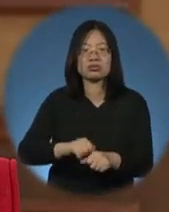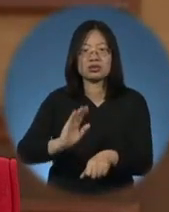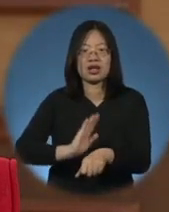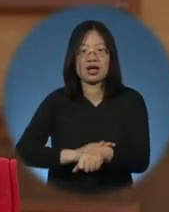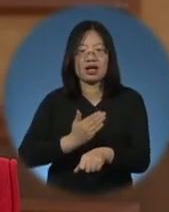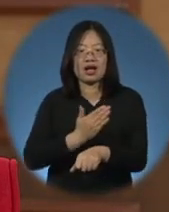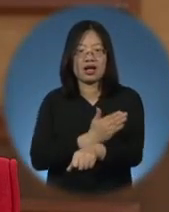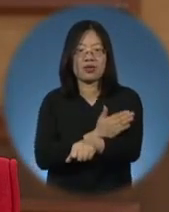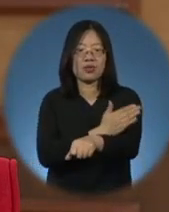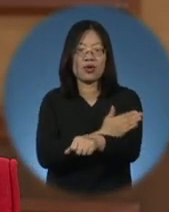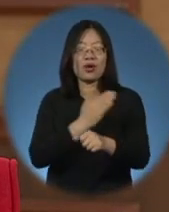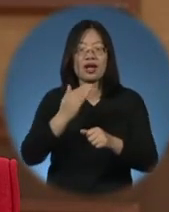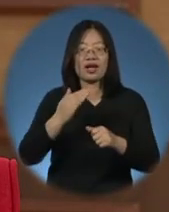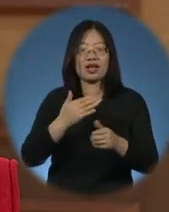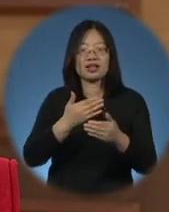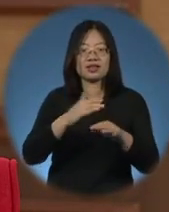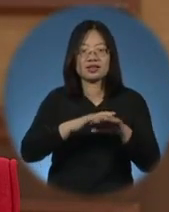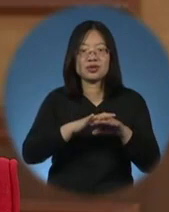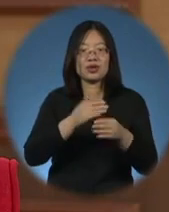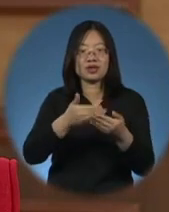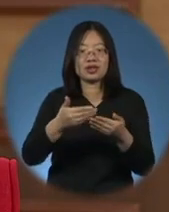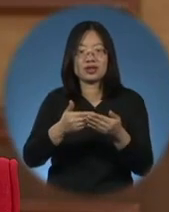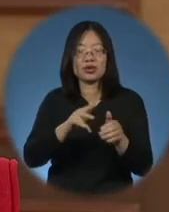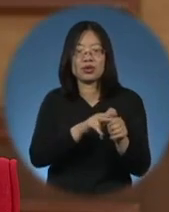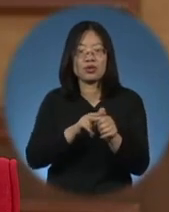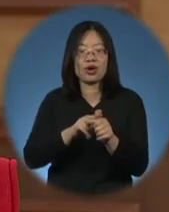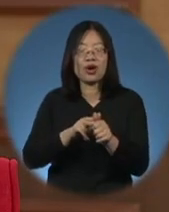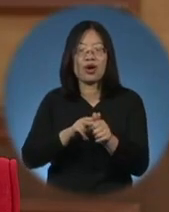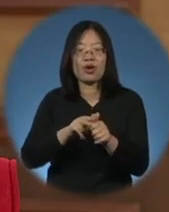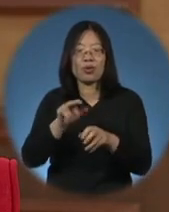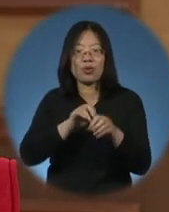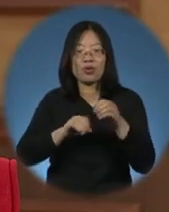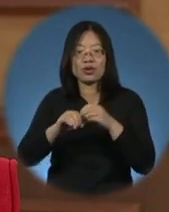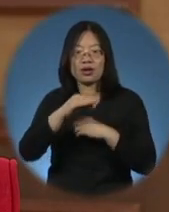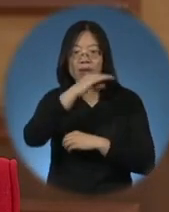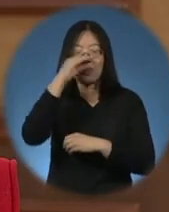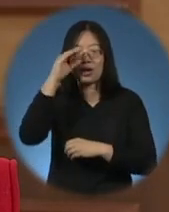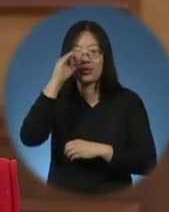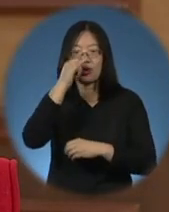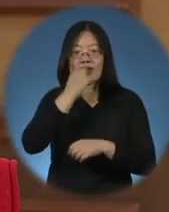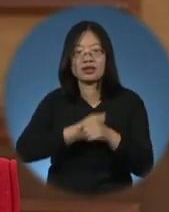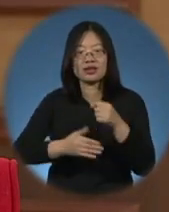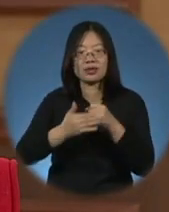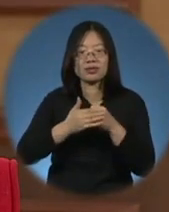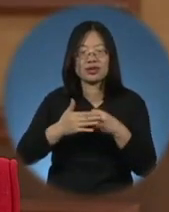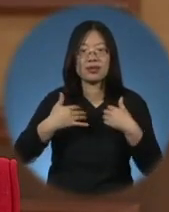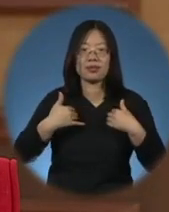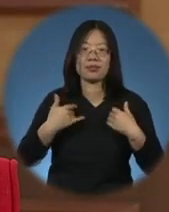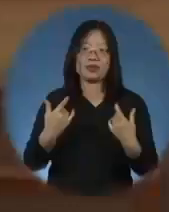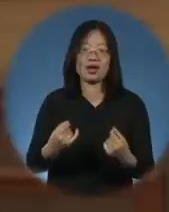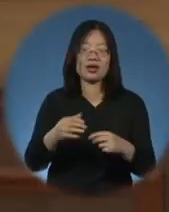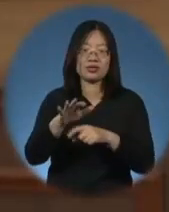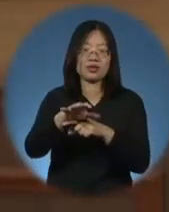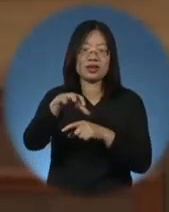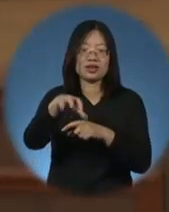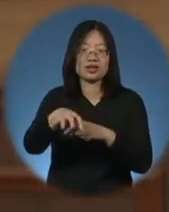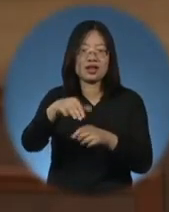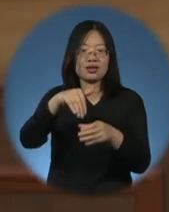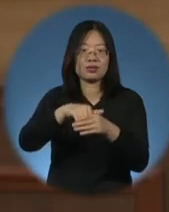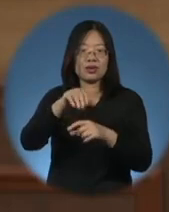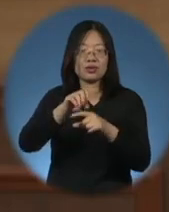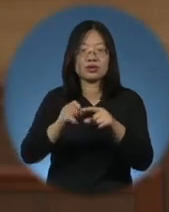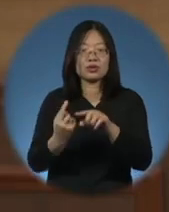왜곡된 지도에 그림을 그렸더니 정보가 오히려 왜곡되지 않은 형태로 보이는 것 같아서 좀 재밌었어요. 농촌 지역에서 득표율이